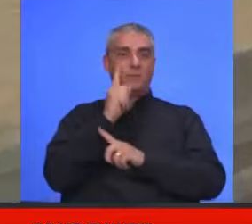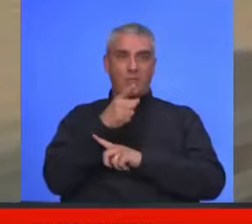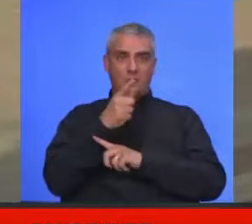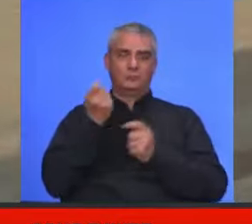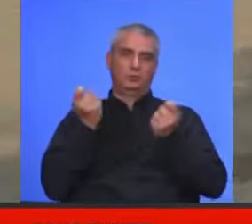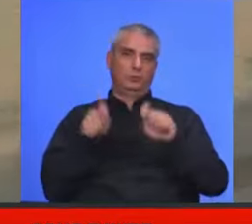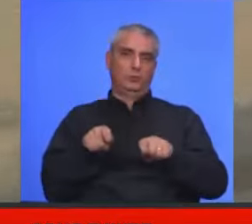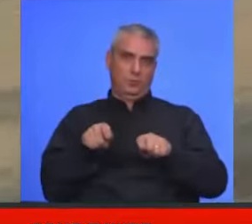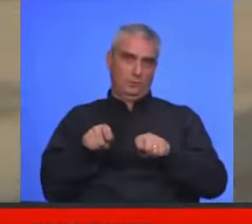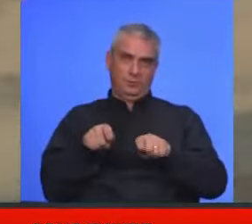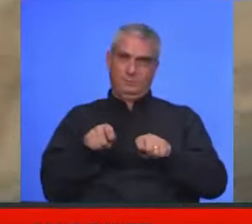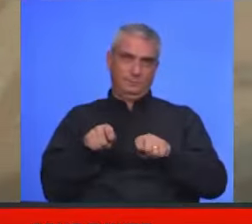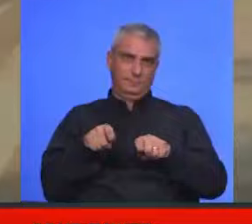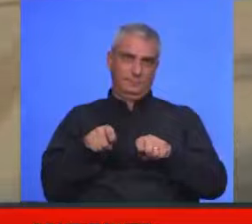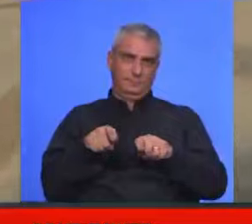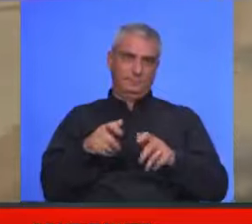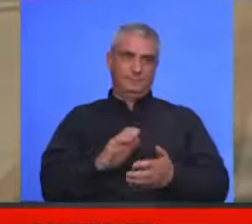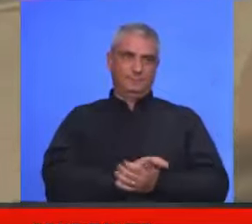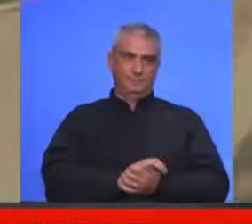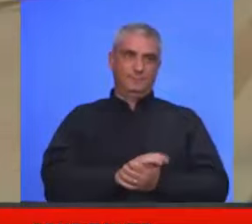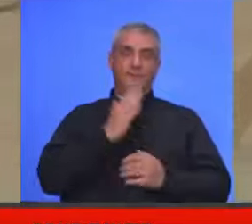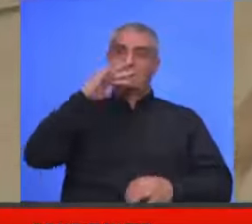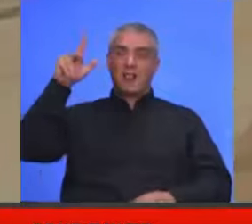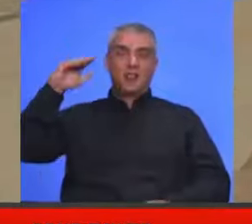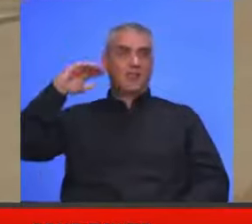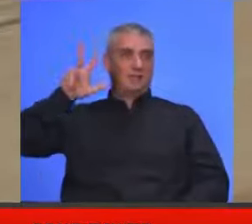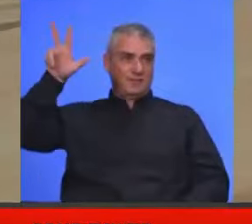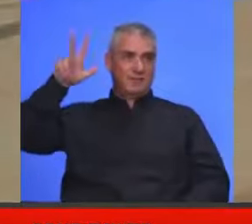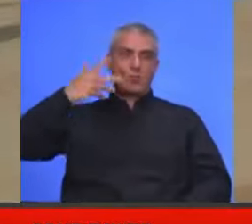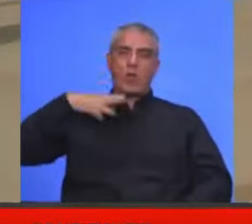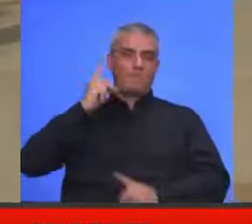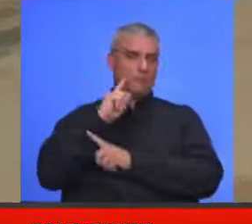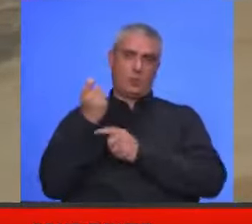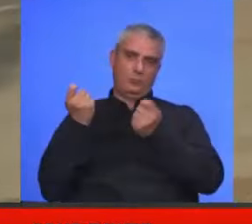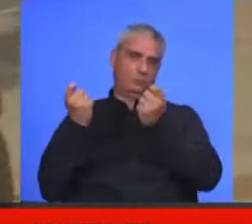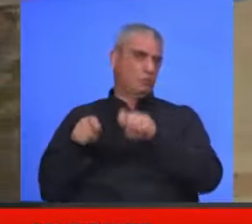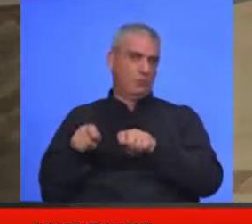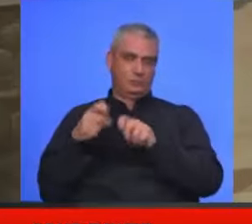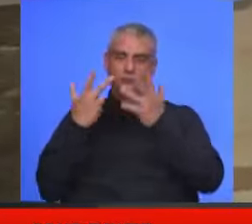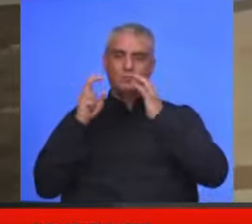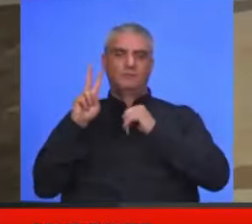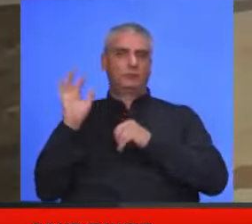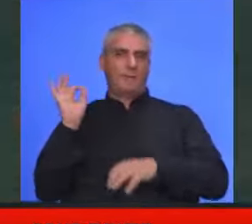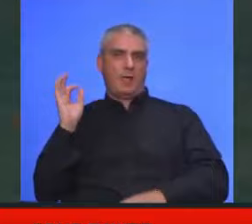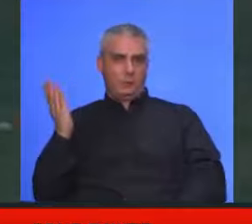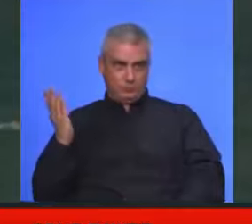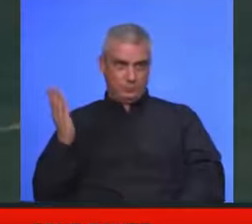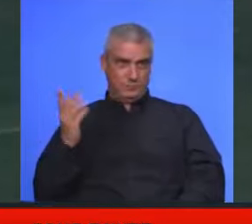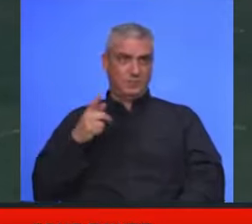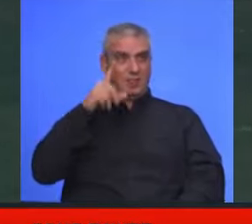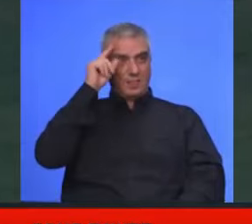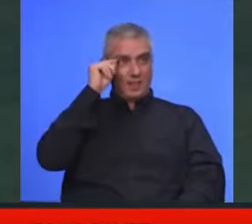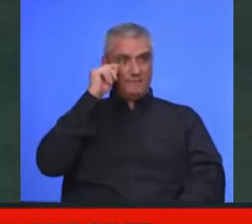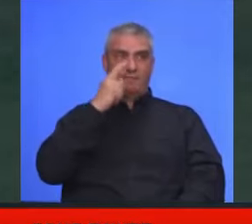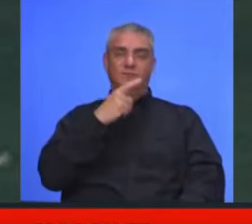מהמלונות פשוט סגורים לחלוטין. בגליל ובגולן מרבית המלונות סגורים, 82%. בתל אביב הכי